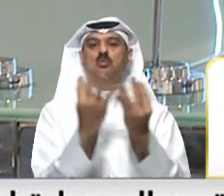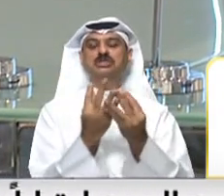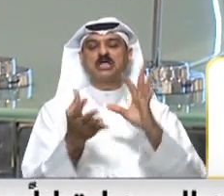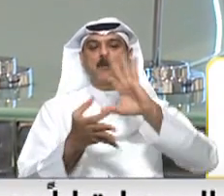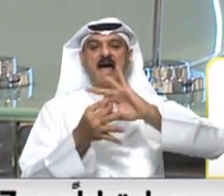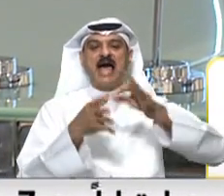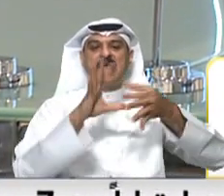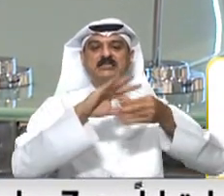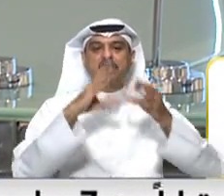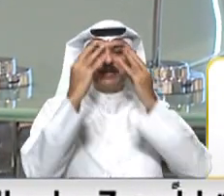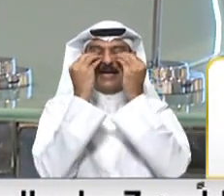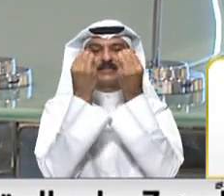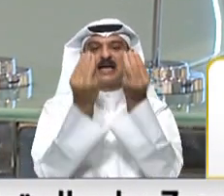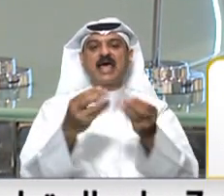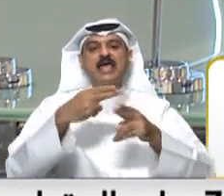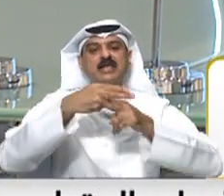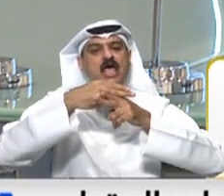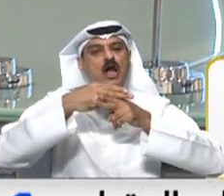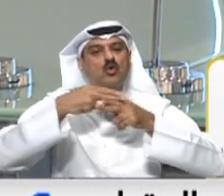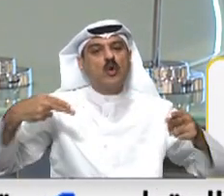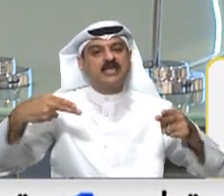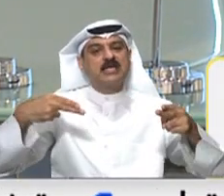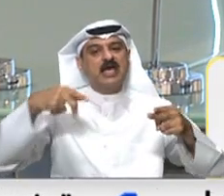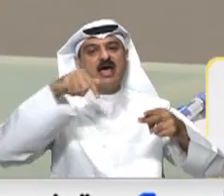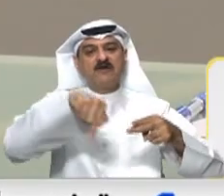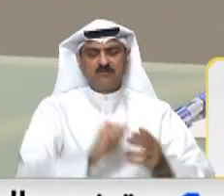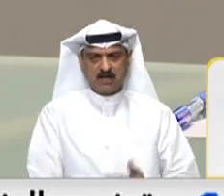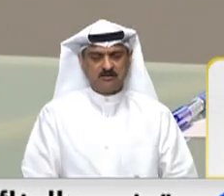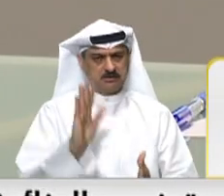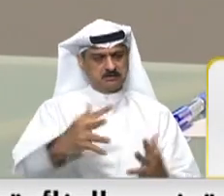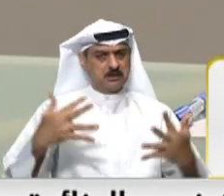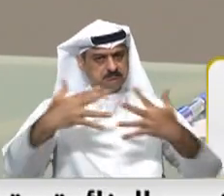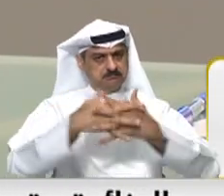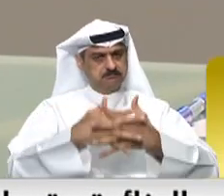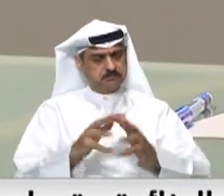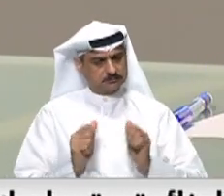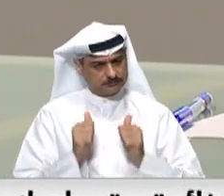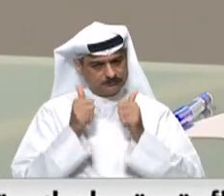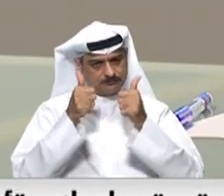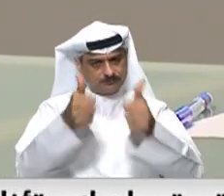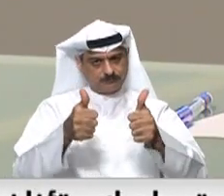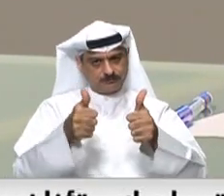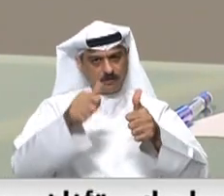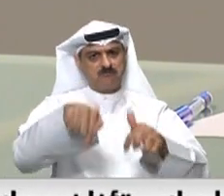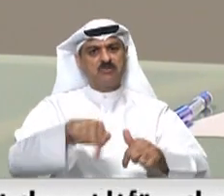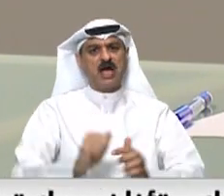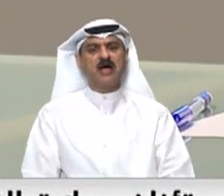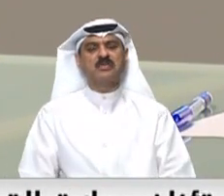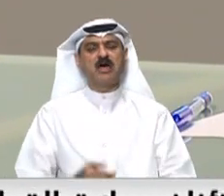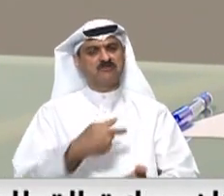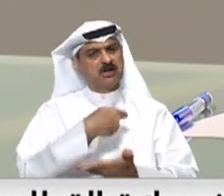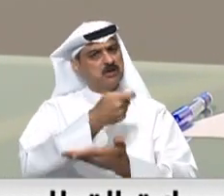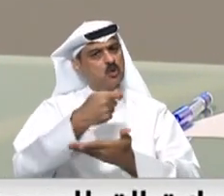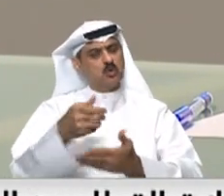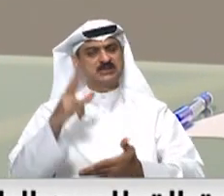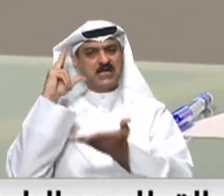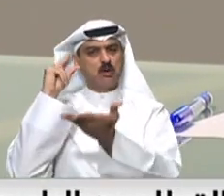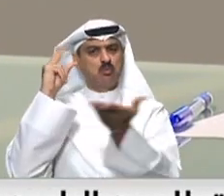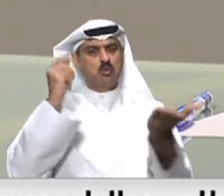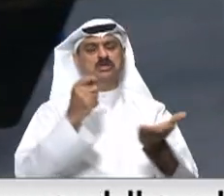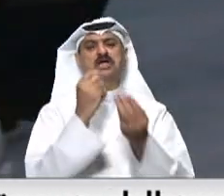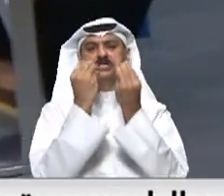الخيريه الكويتيه من منطلق تضافر الجهود بين الجهات المختلفه لمد يد العون للاشخاص